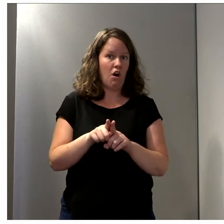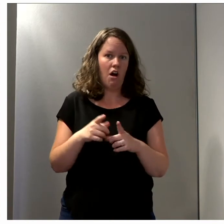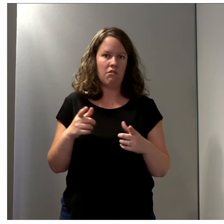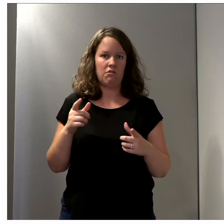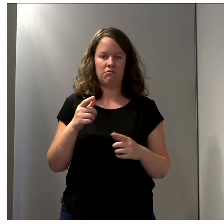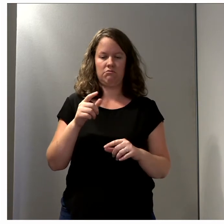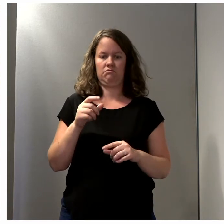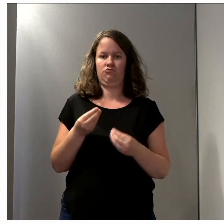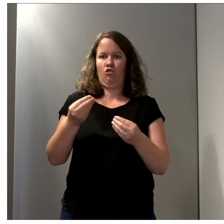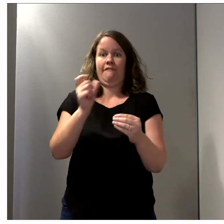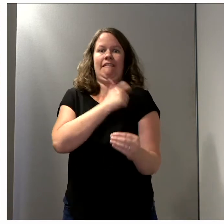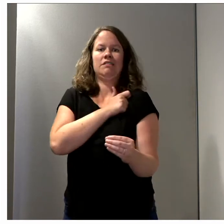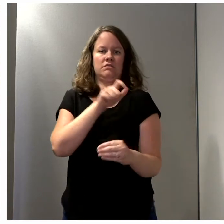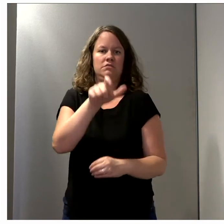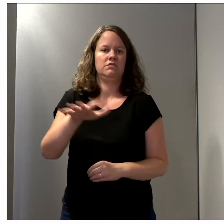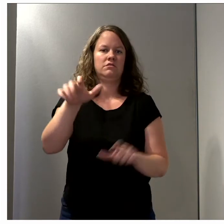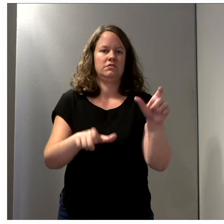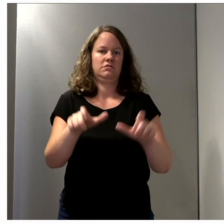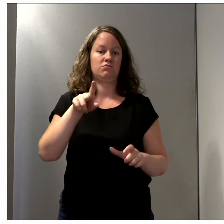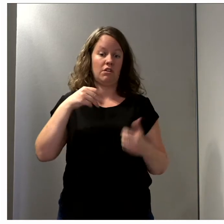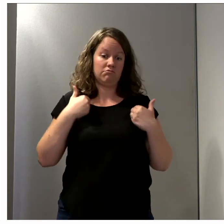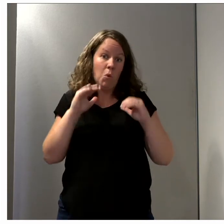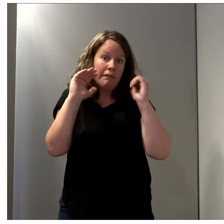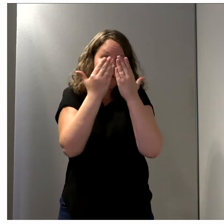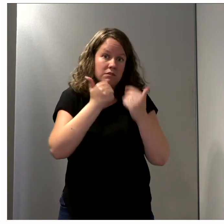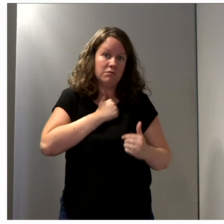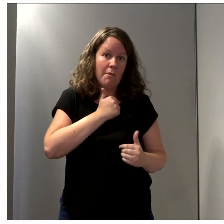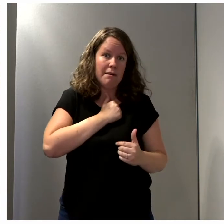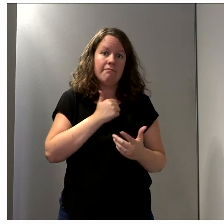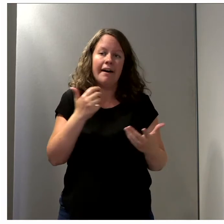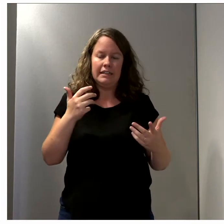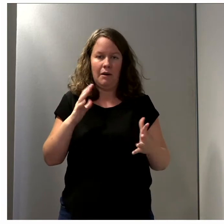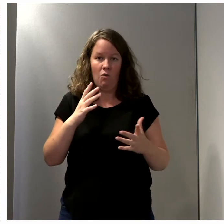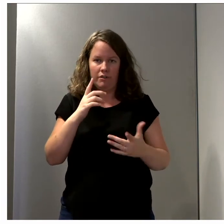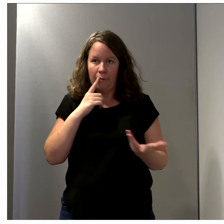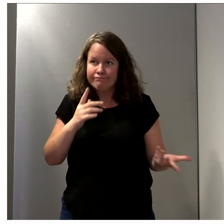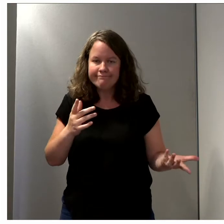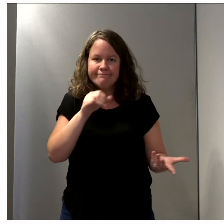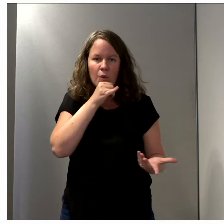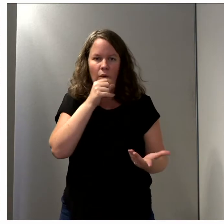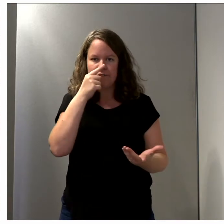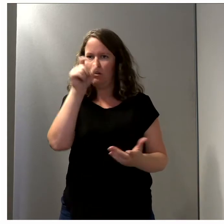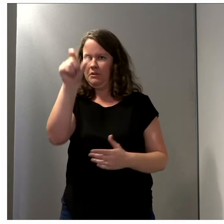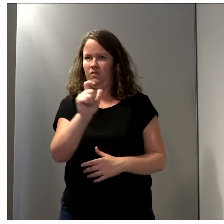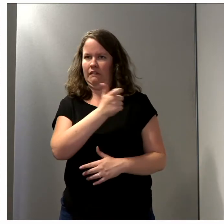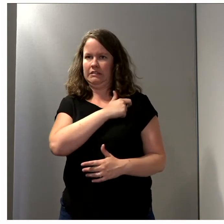beaucoup prenaient mal de mon autisme que j'ai que ça m'a apporté vraiment aussi